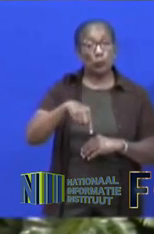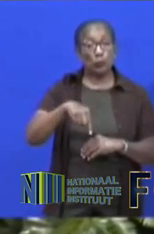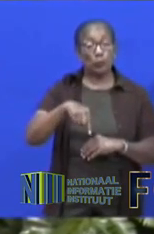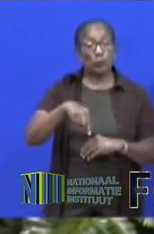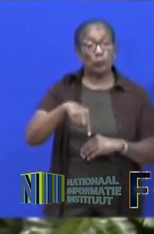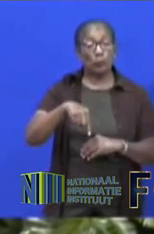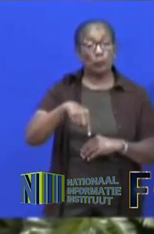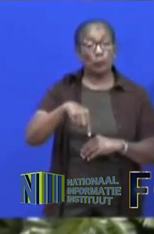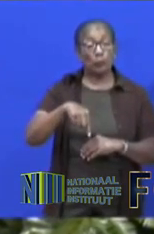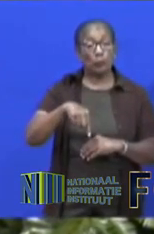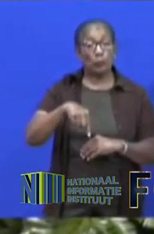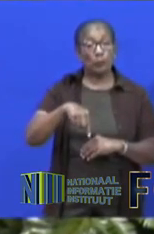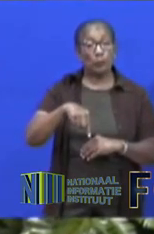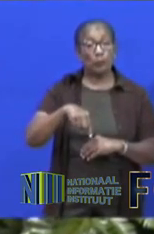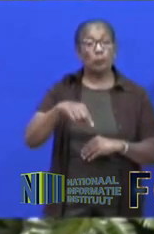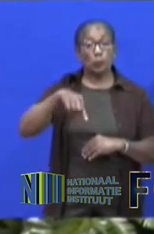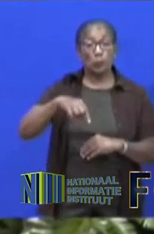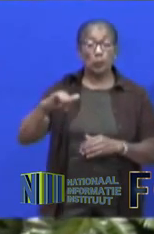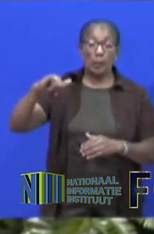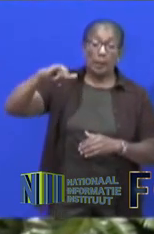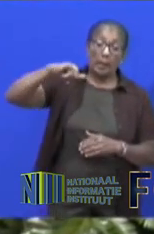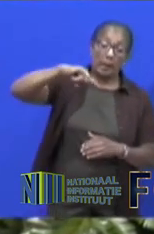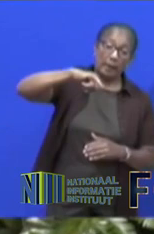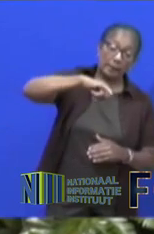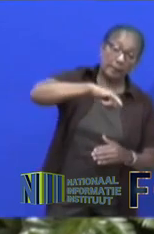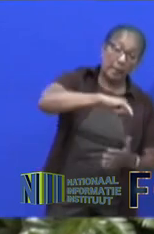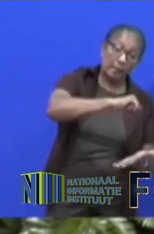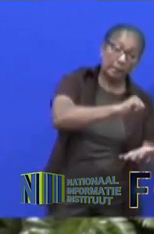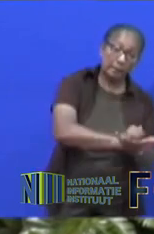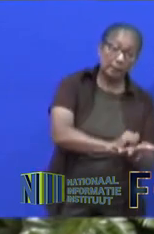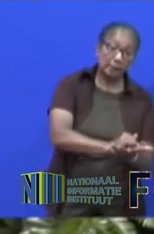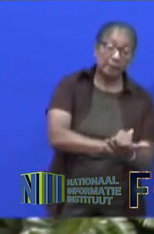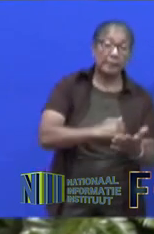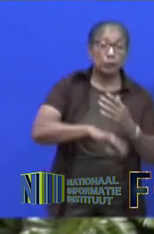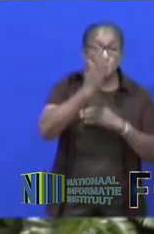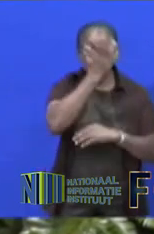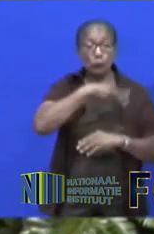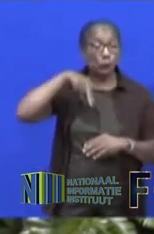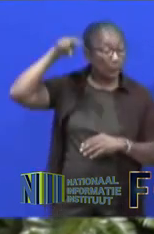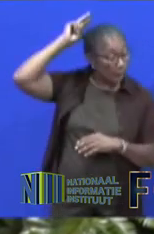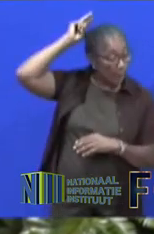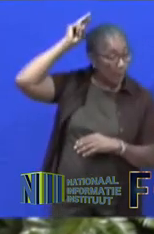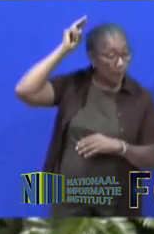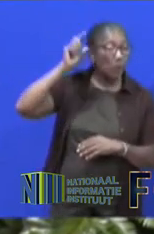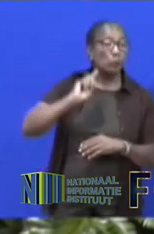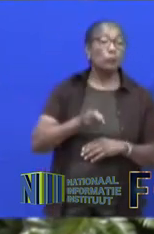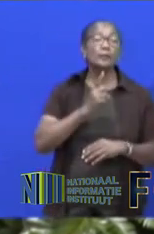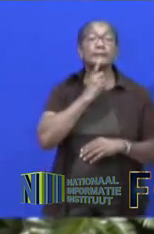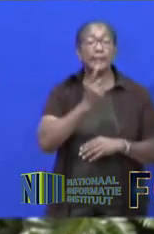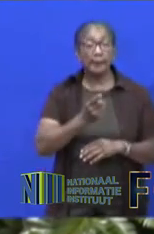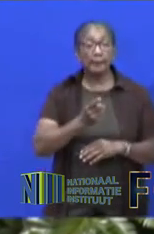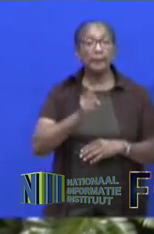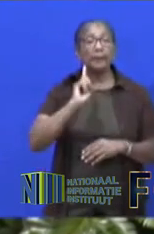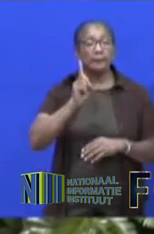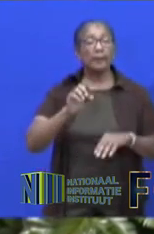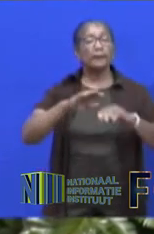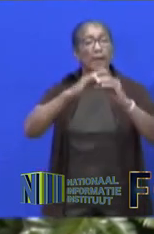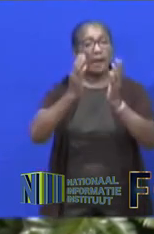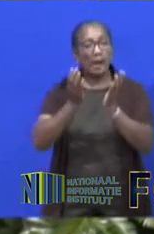bezig is te landen of reeds geland is in Suriname, moeten wij aangeven dat